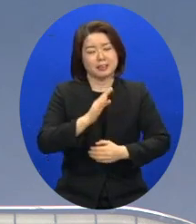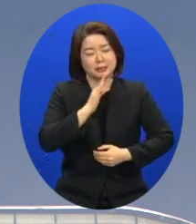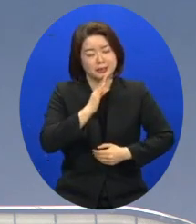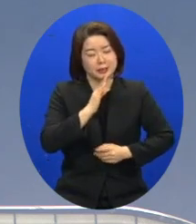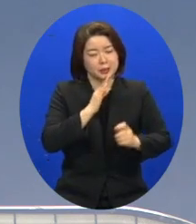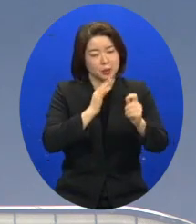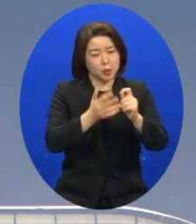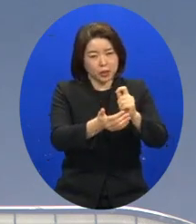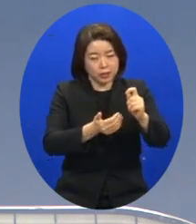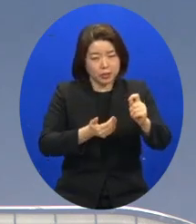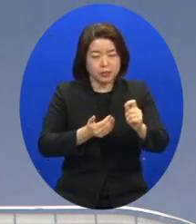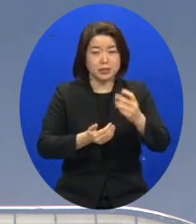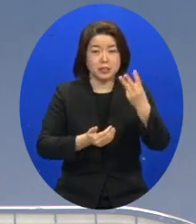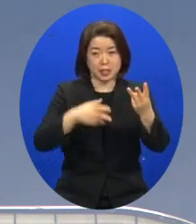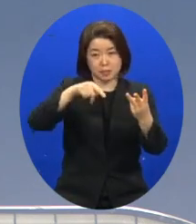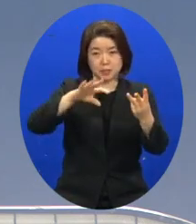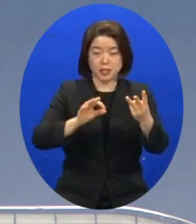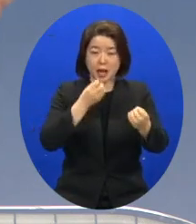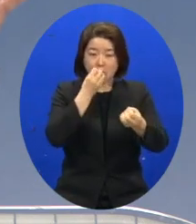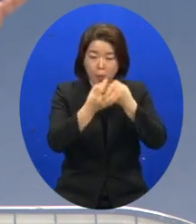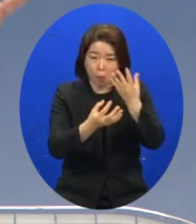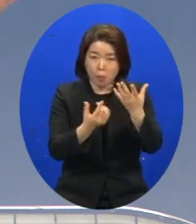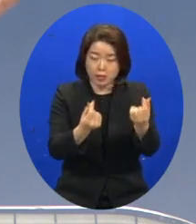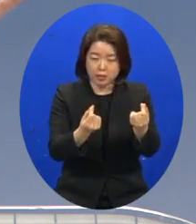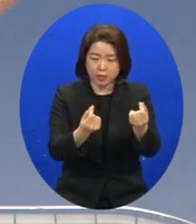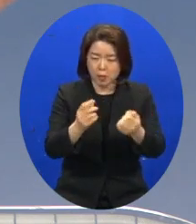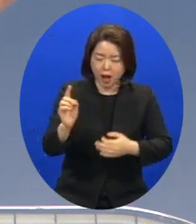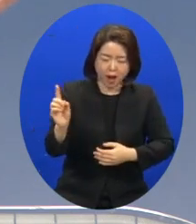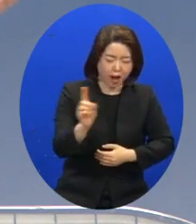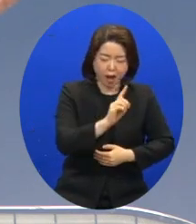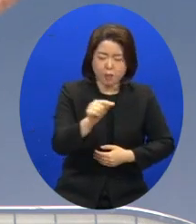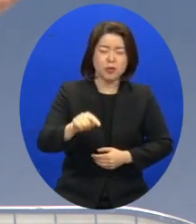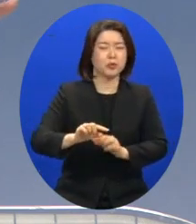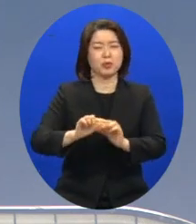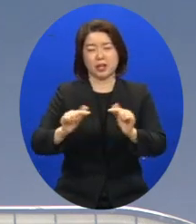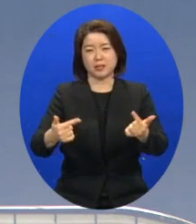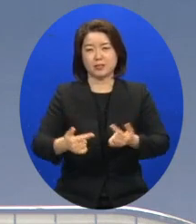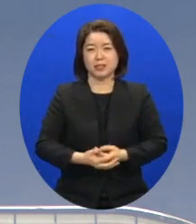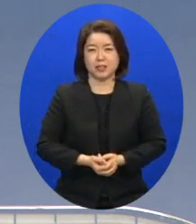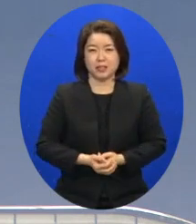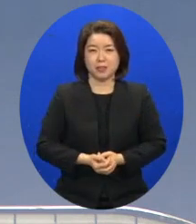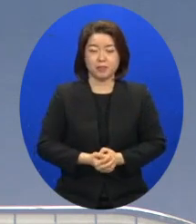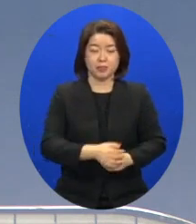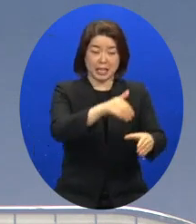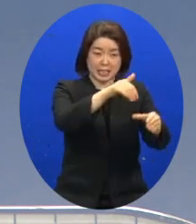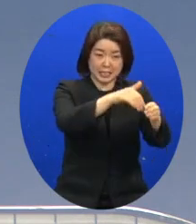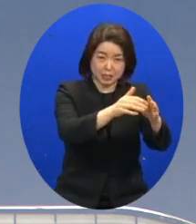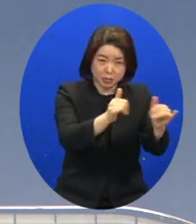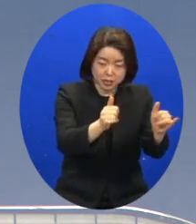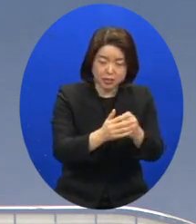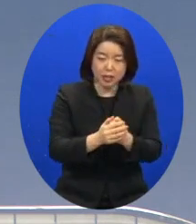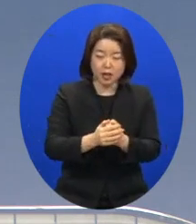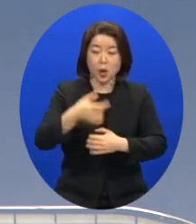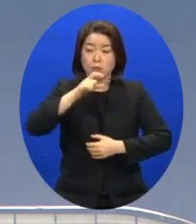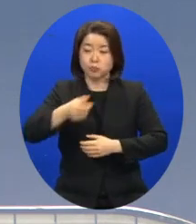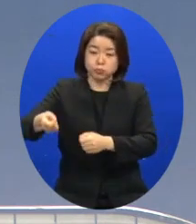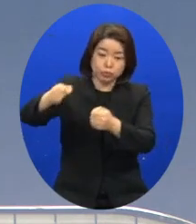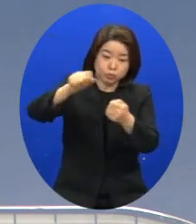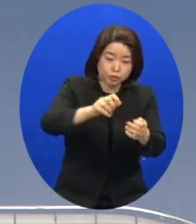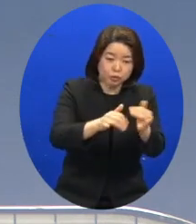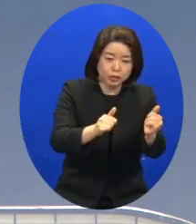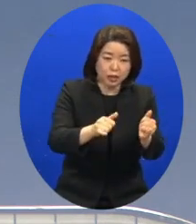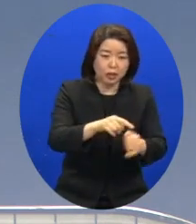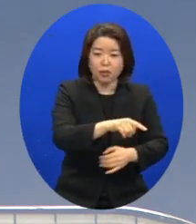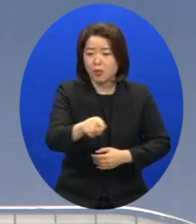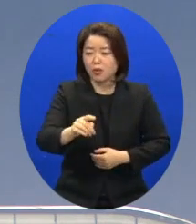3장 에서 고백한 것처럼 아무것도 아닌걸 아머 힘은 자도 물 주는 자도 아무